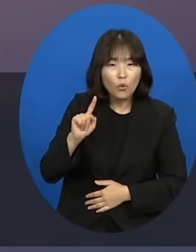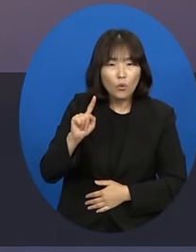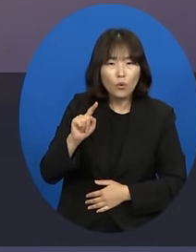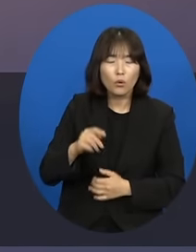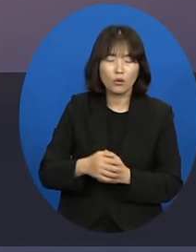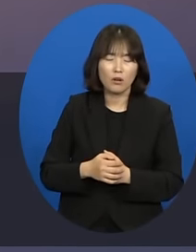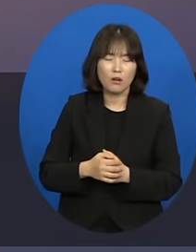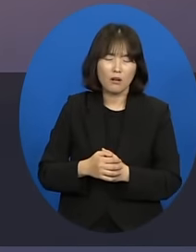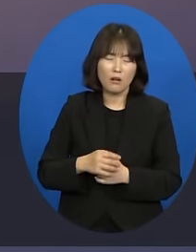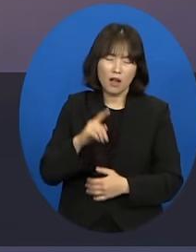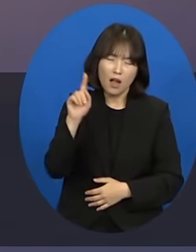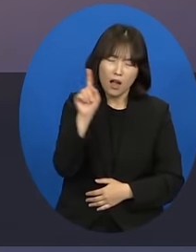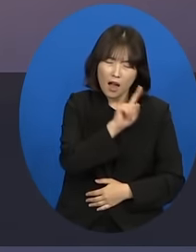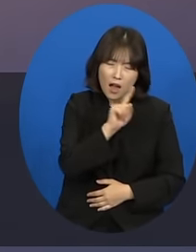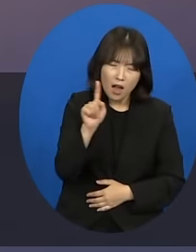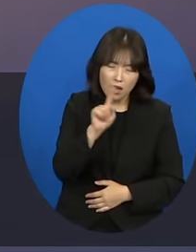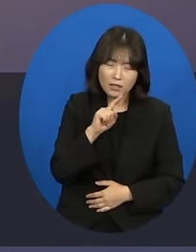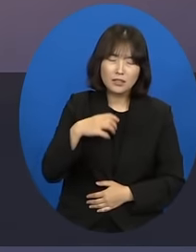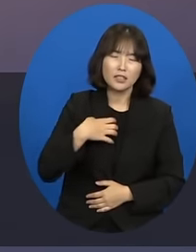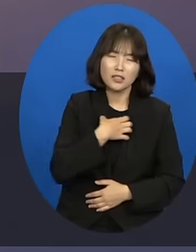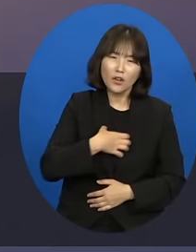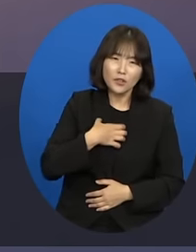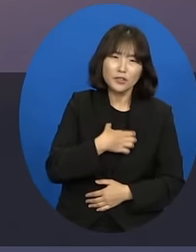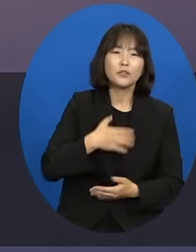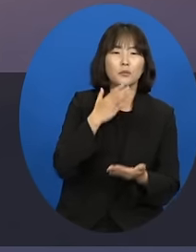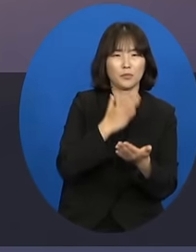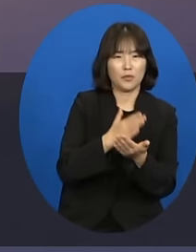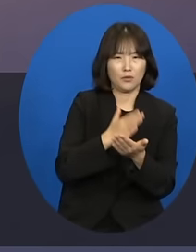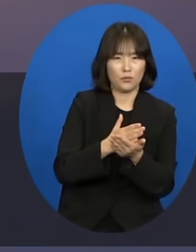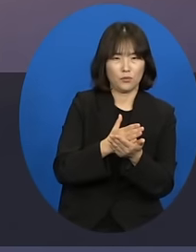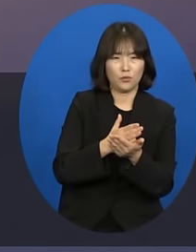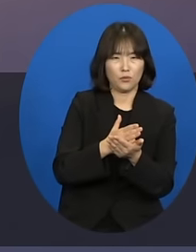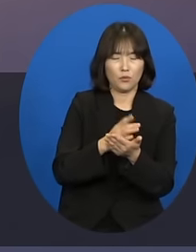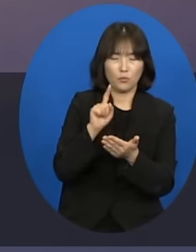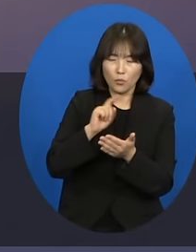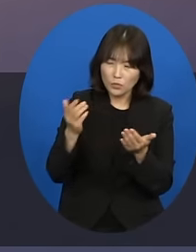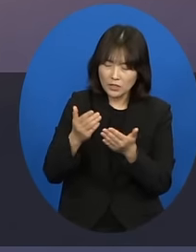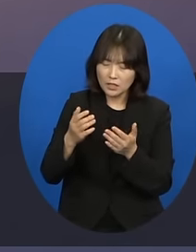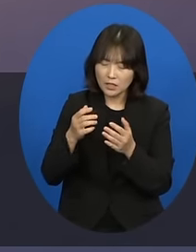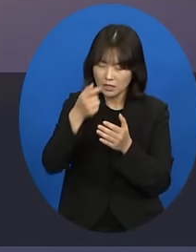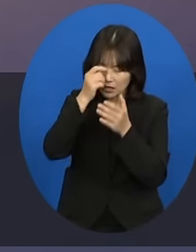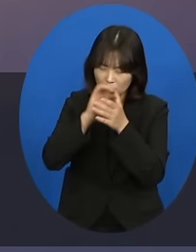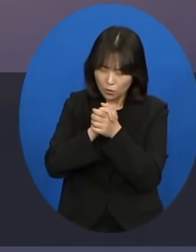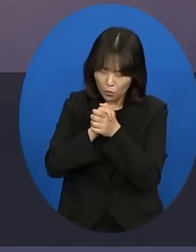아무것도 염려하지 말고 모든 일에 기도와 간구를 해라.